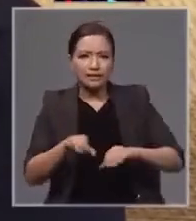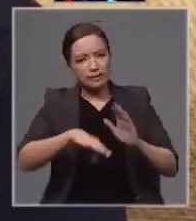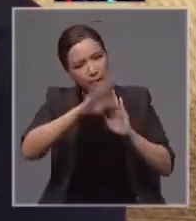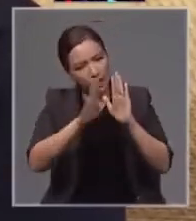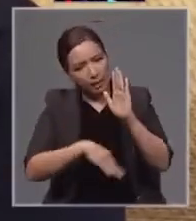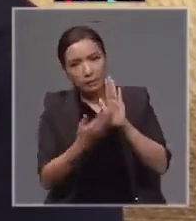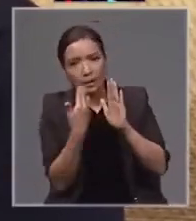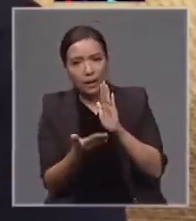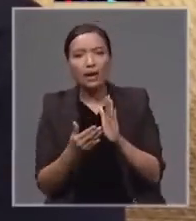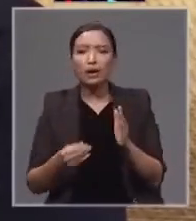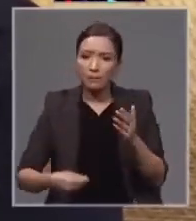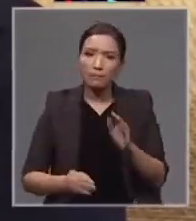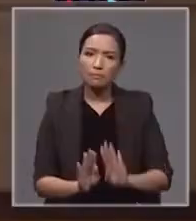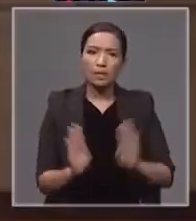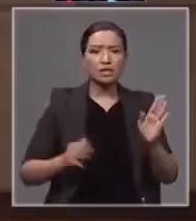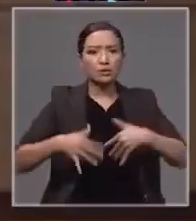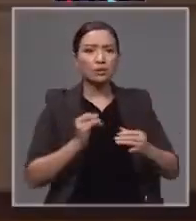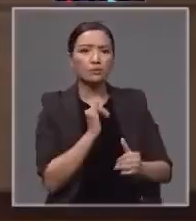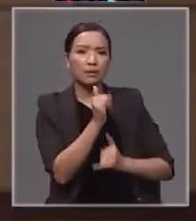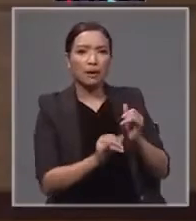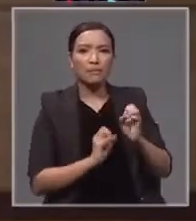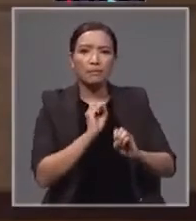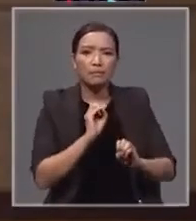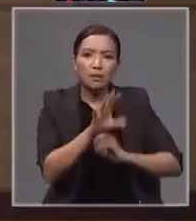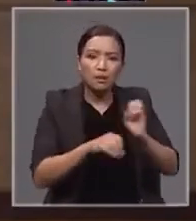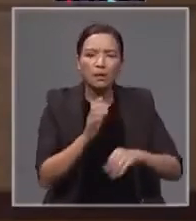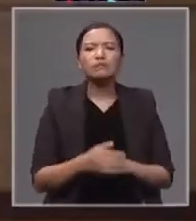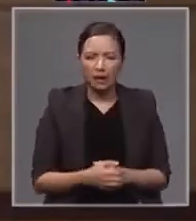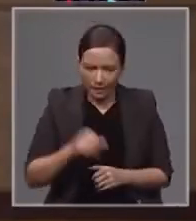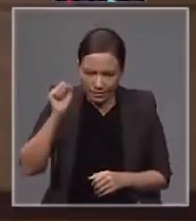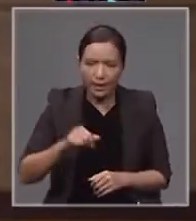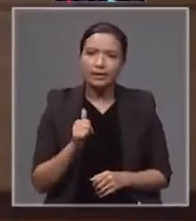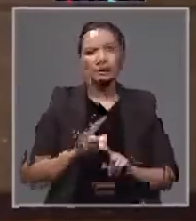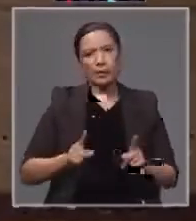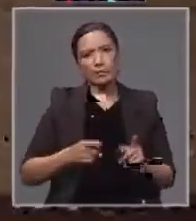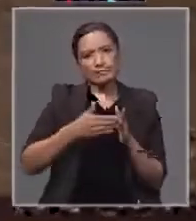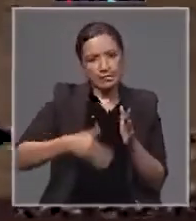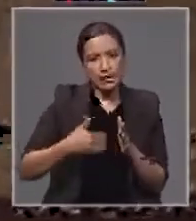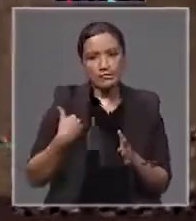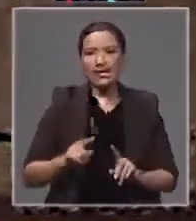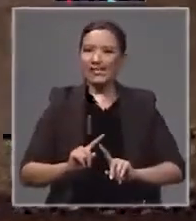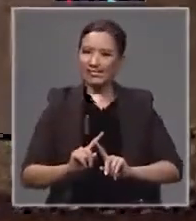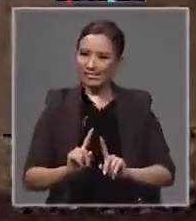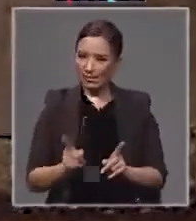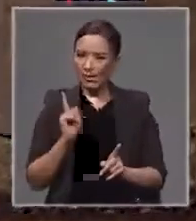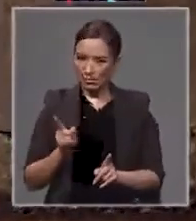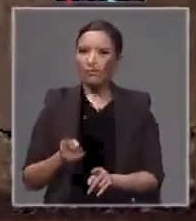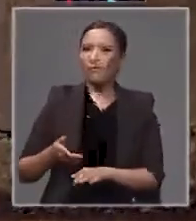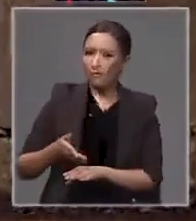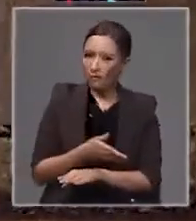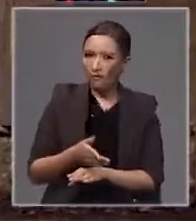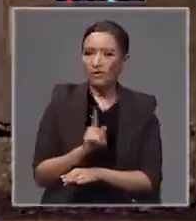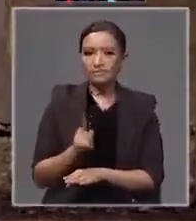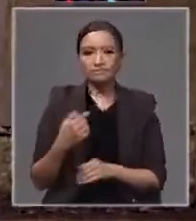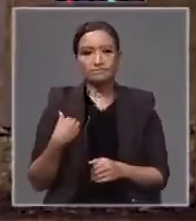พราะฉะนั้นเนี่ยต้องเปิดช่องทางหรือจัดกระบวนการการรับฟังหรือจัดกระบวนการให้ประชาชนเนี่ยได้แสดงความเห็นก่อนที่จะแก้กฎหมายว่าหลัก